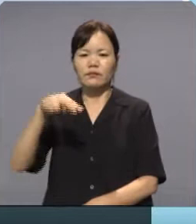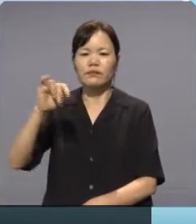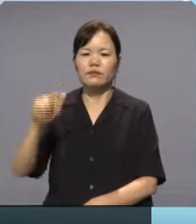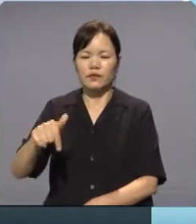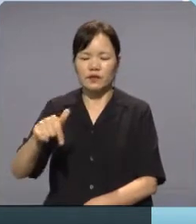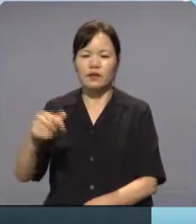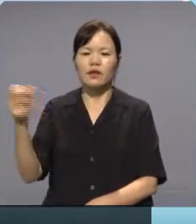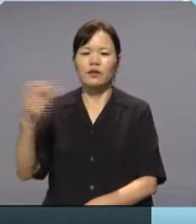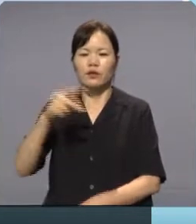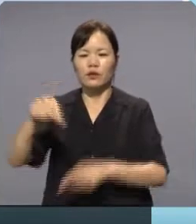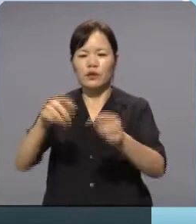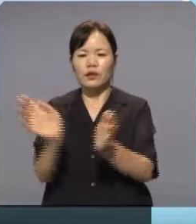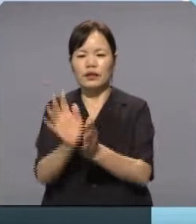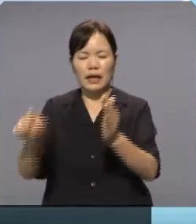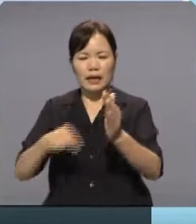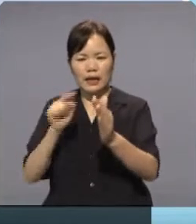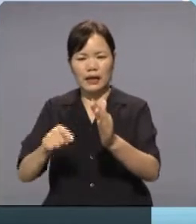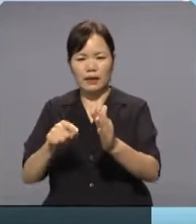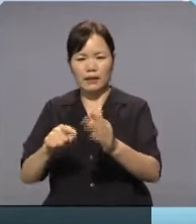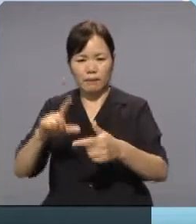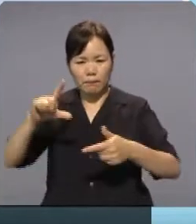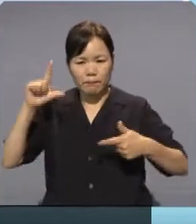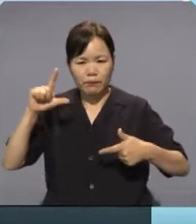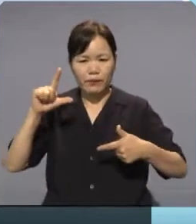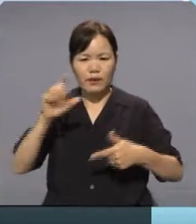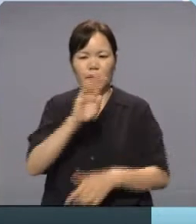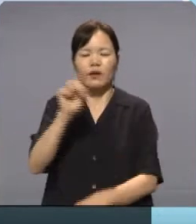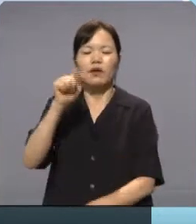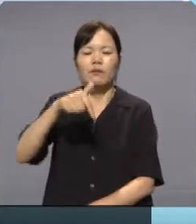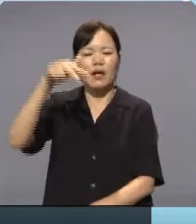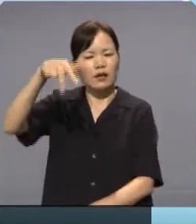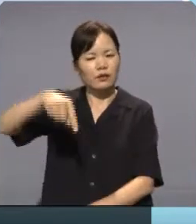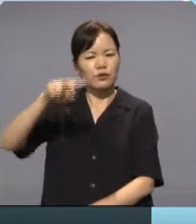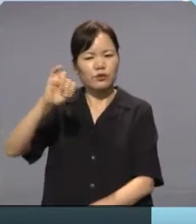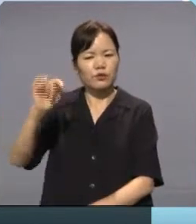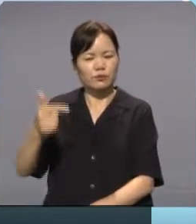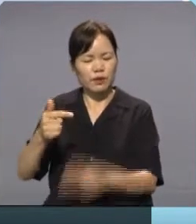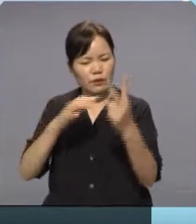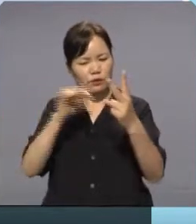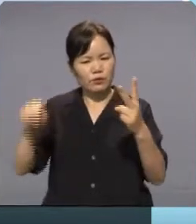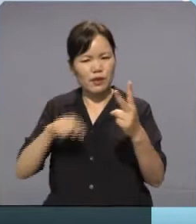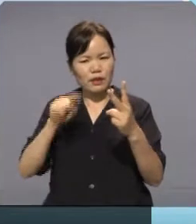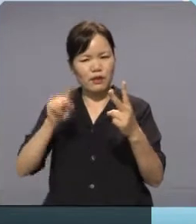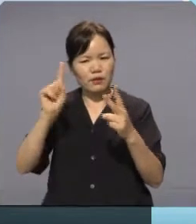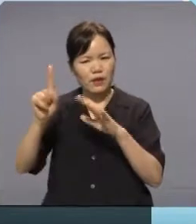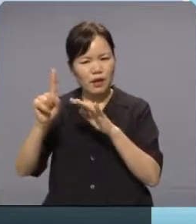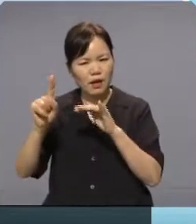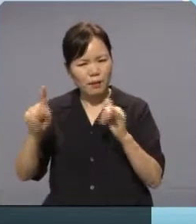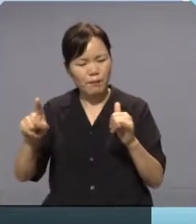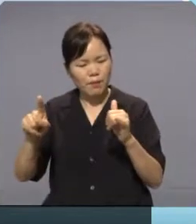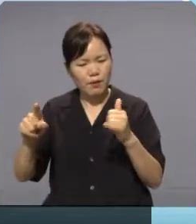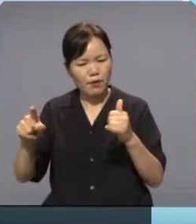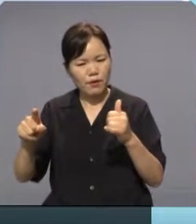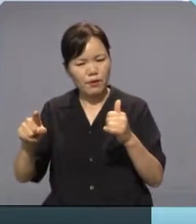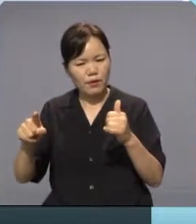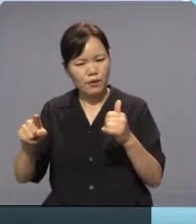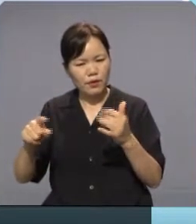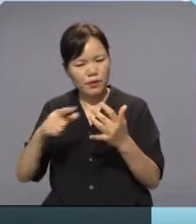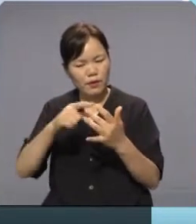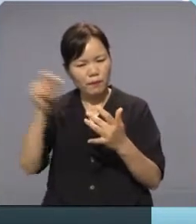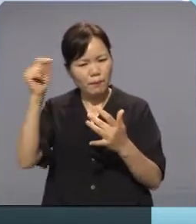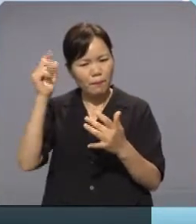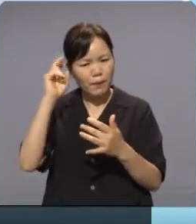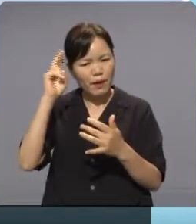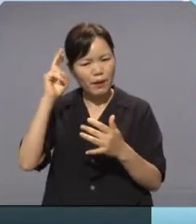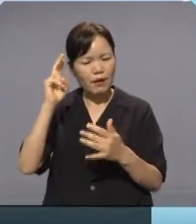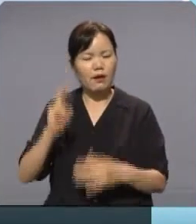인지도가 상당히 높은 박주민 의원. 둘이 이제 73년생 그렇죠. 동갑이기. 요두분 중에 한 분이 저는 그 컷오프 안에 좀 들어갈 가능성이 세